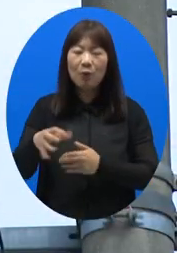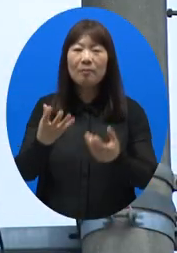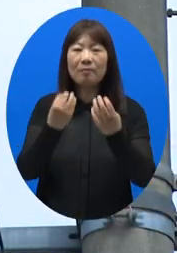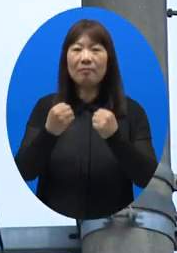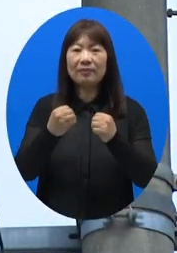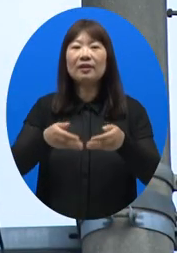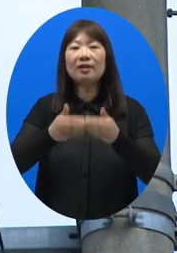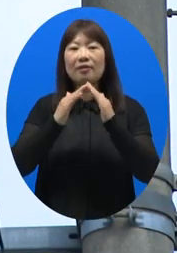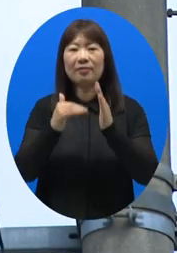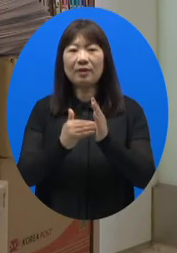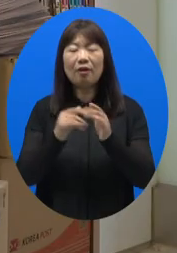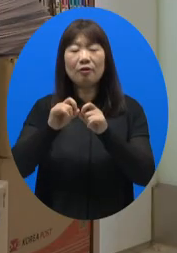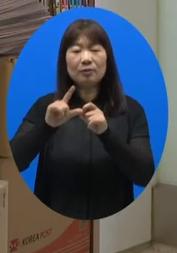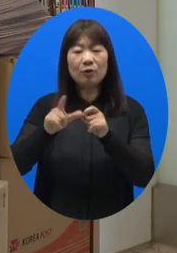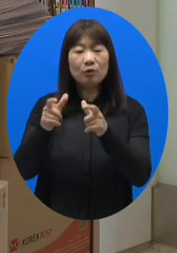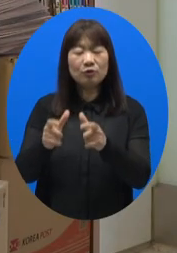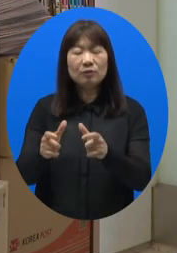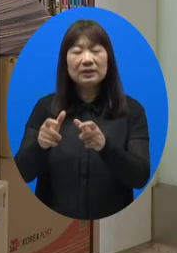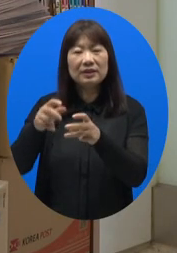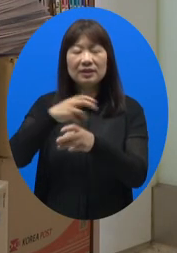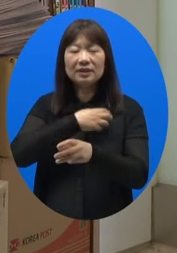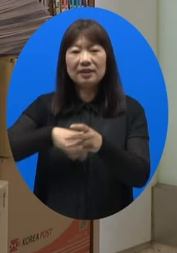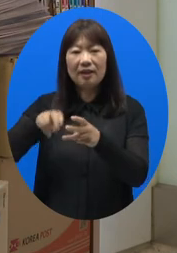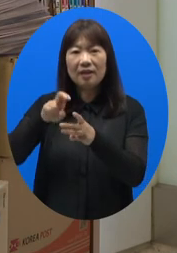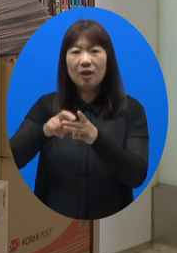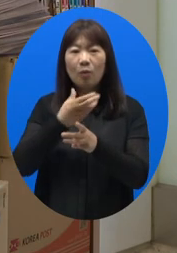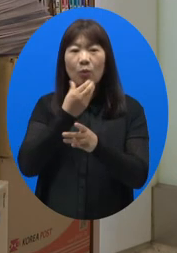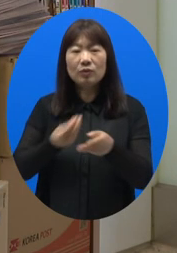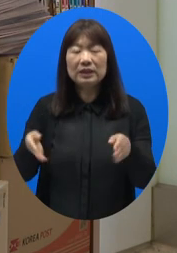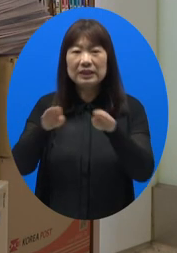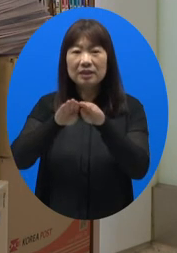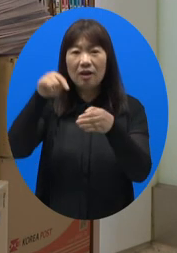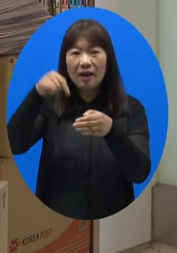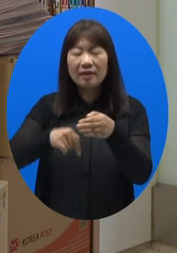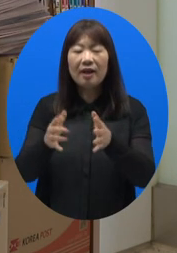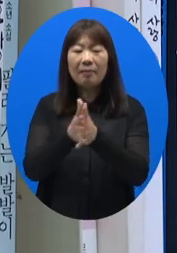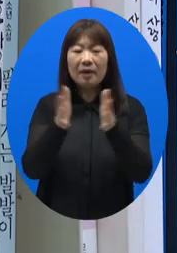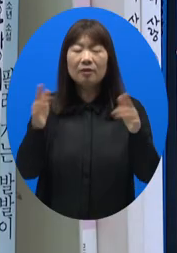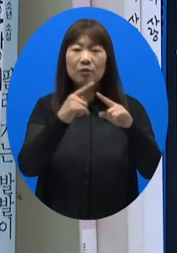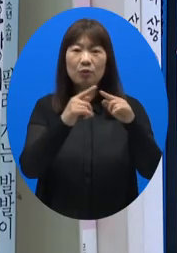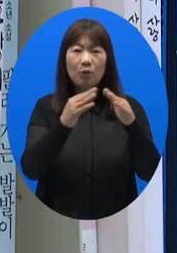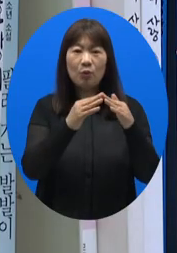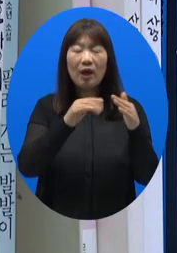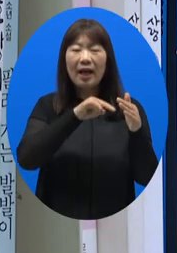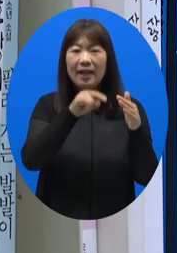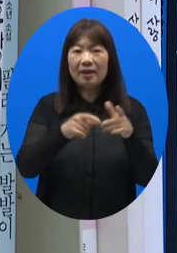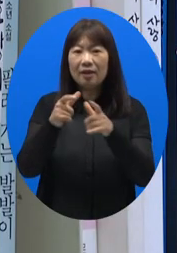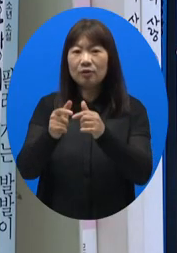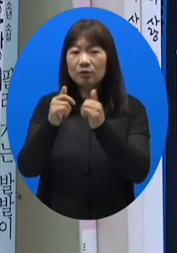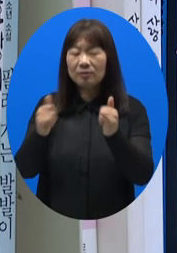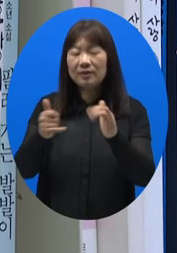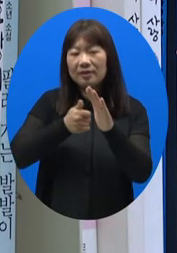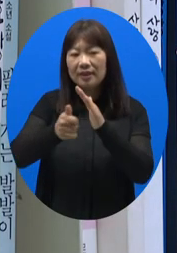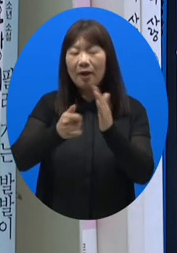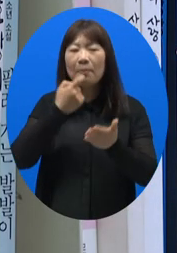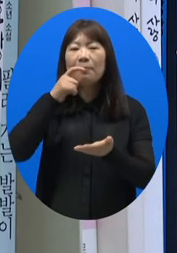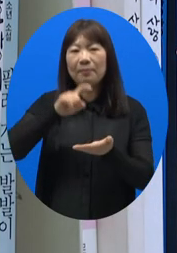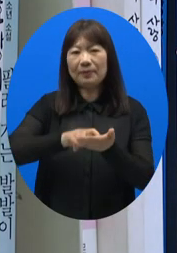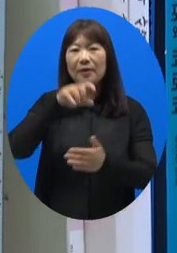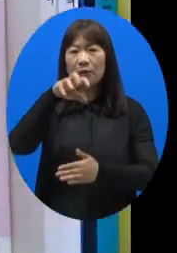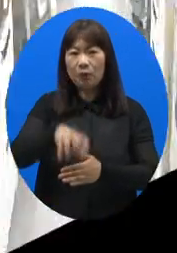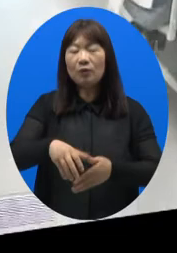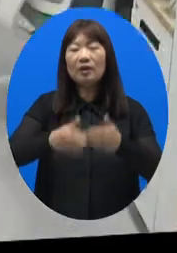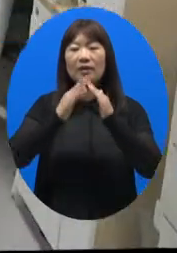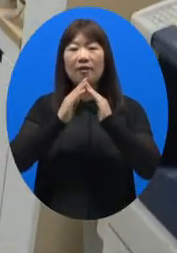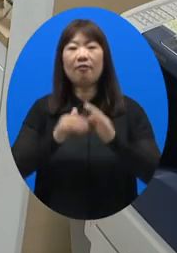있습니다. 주로 주민자치센터나 복지시설, 아파트, 교회 등 주민들이 다녀가기 좋은 곳에